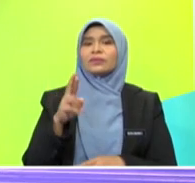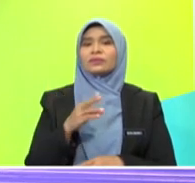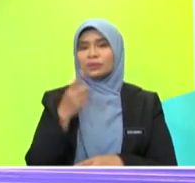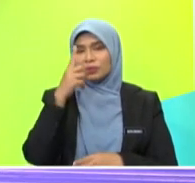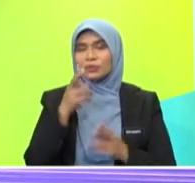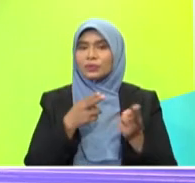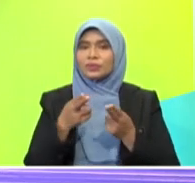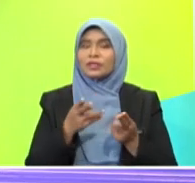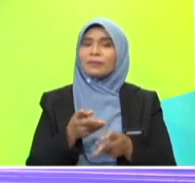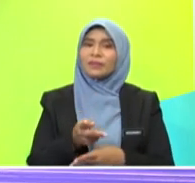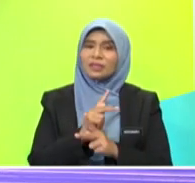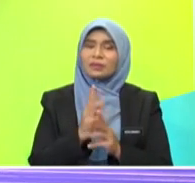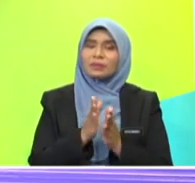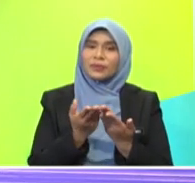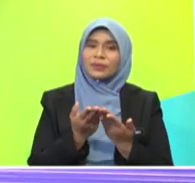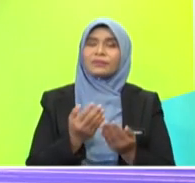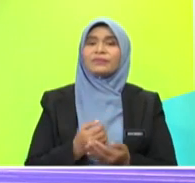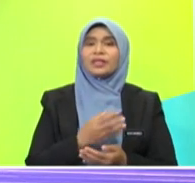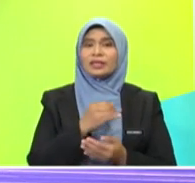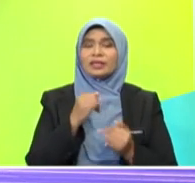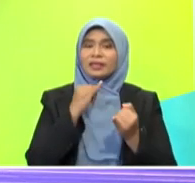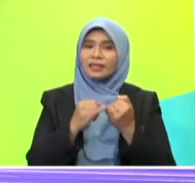pemulangan buku dan terakhir